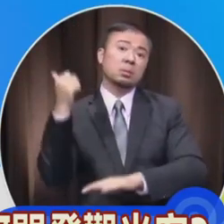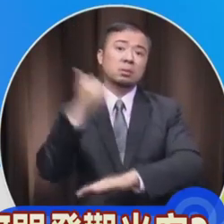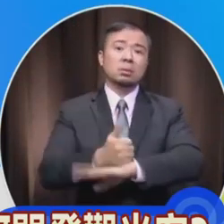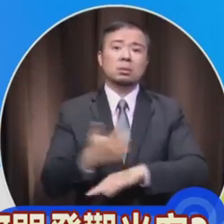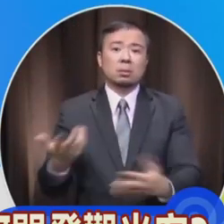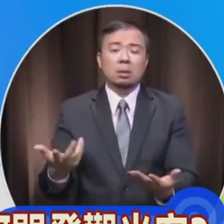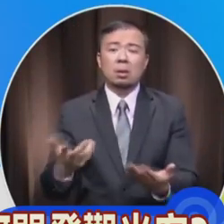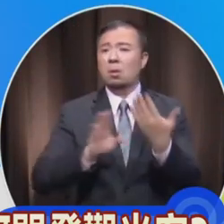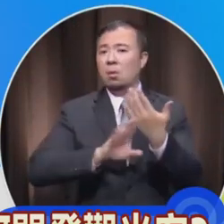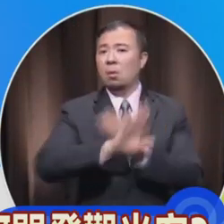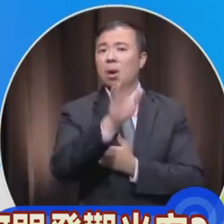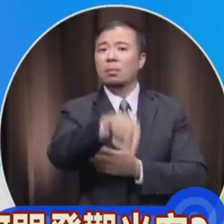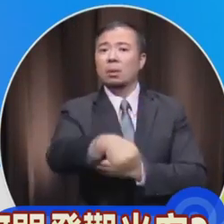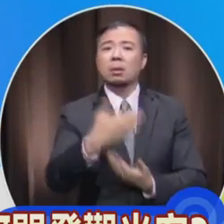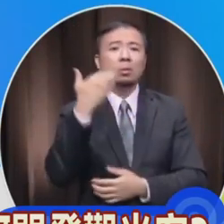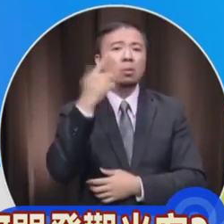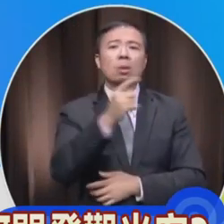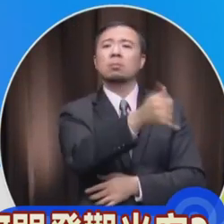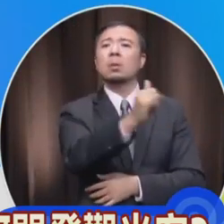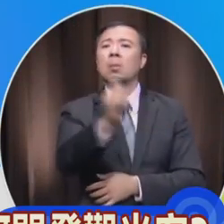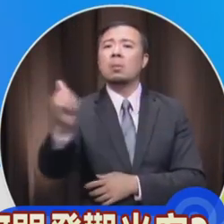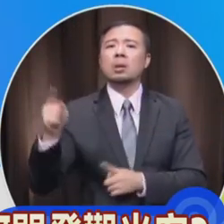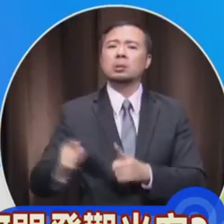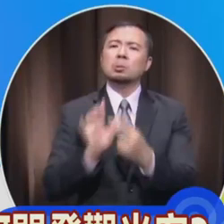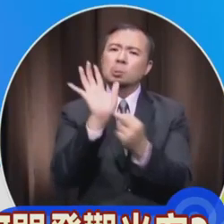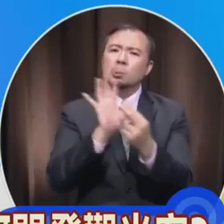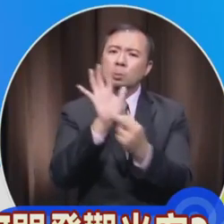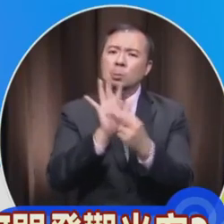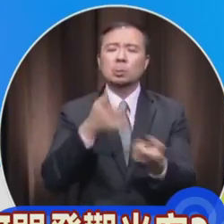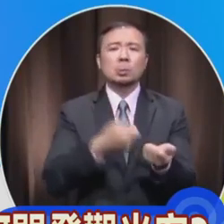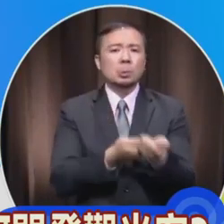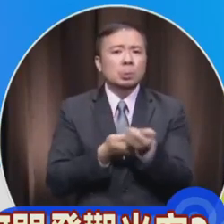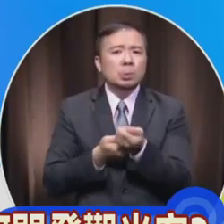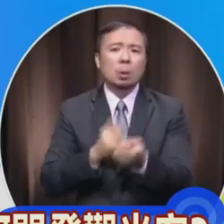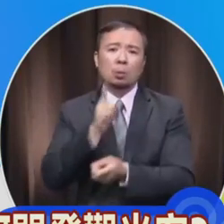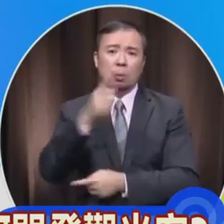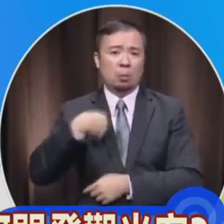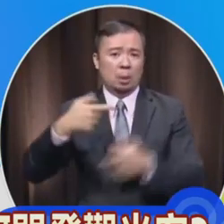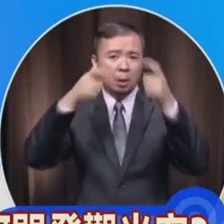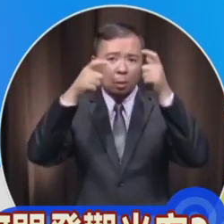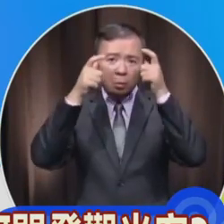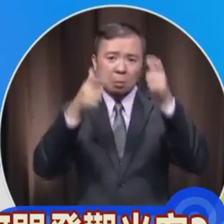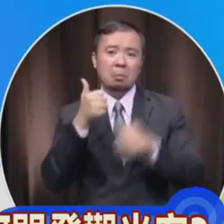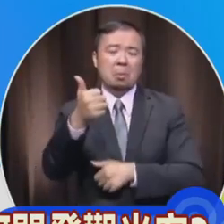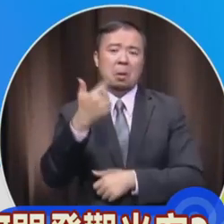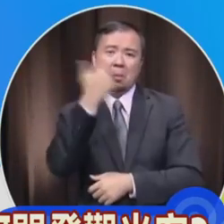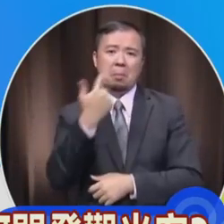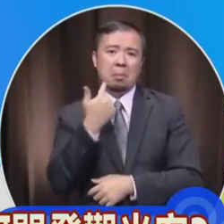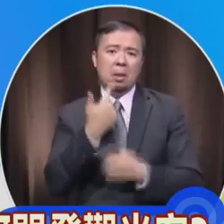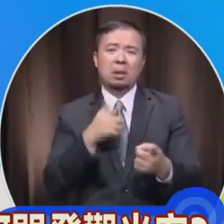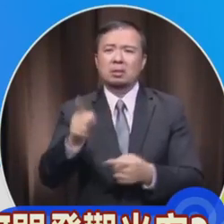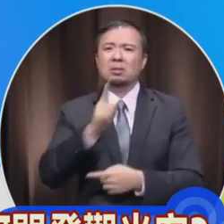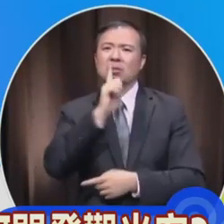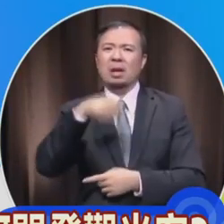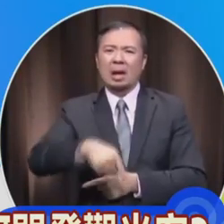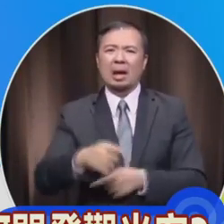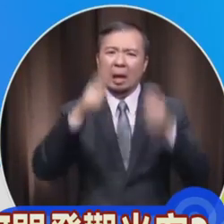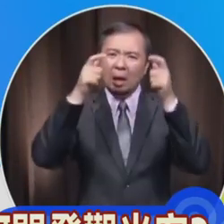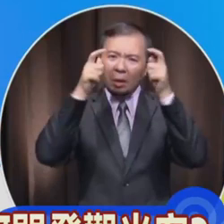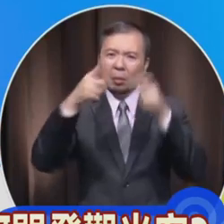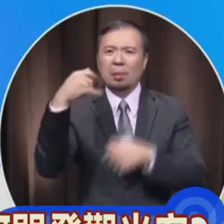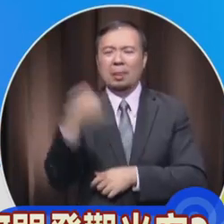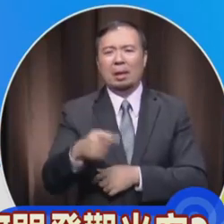面让更多的观光客说服他们能够来到高雄观光呢？你这种唱衰高雄糟蹋高雄的做法，不